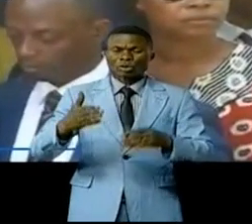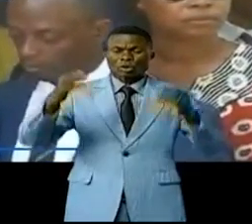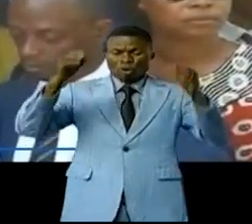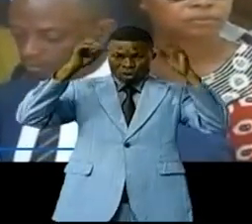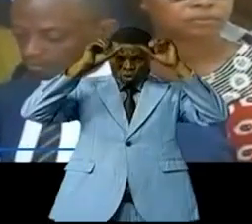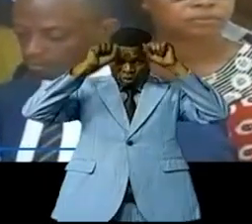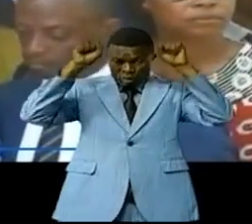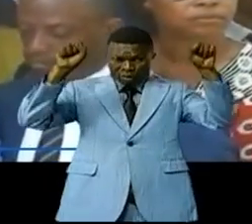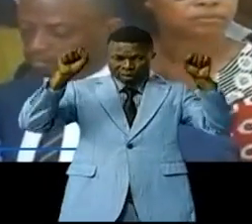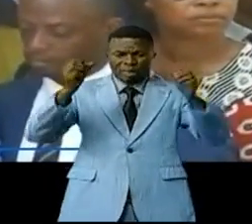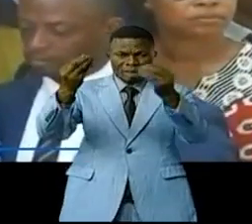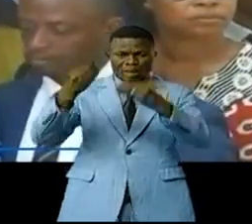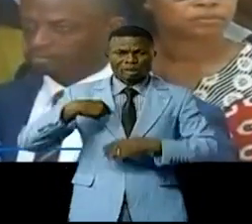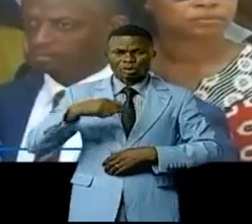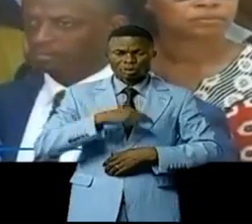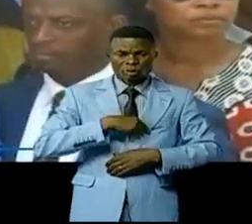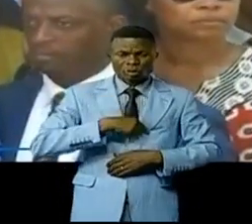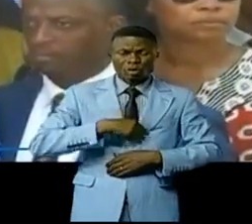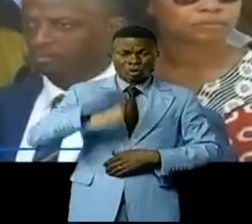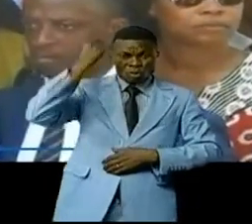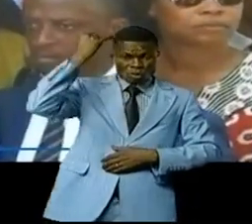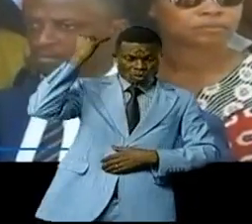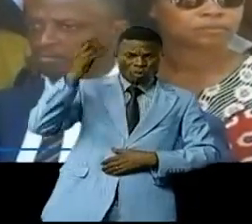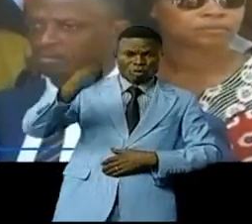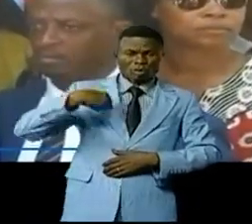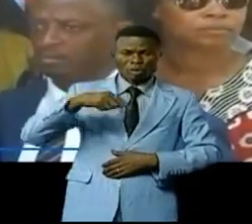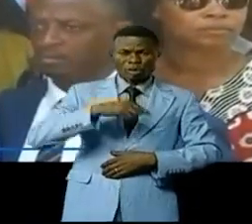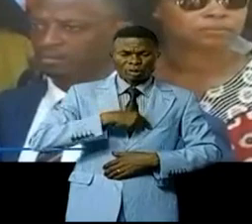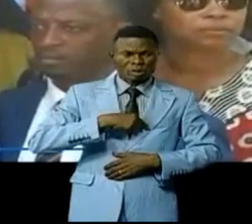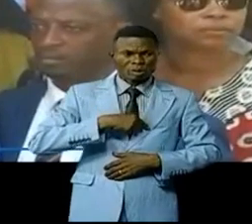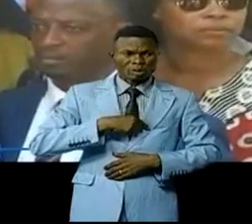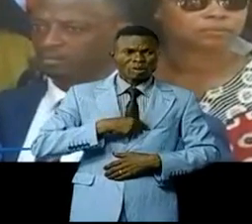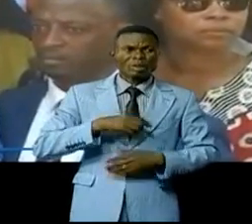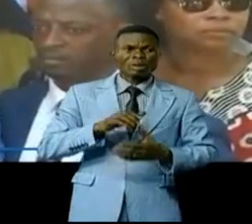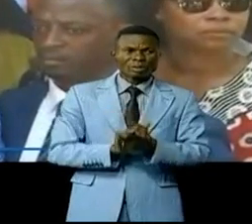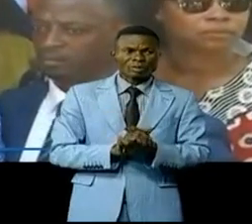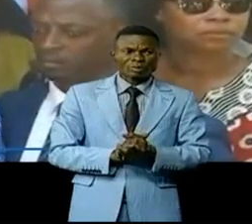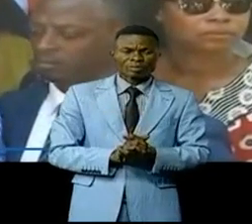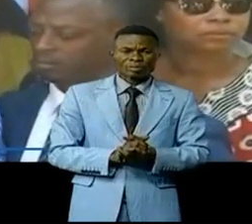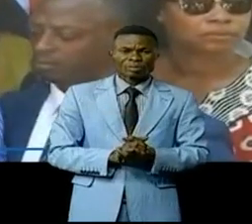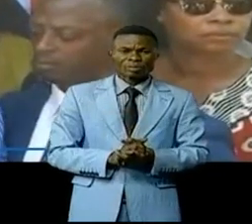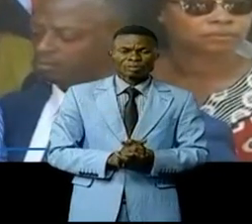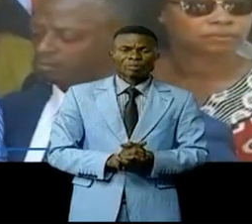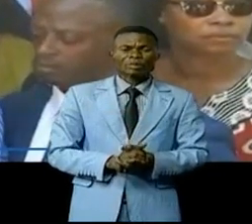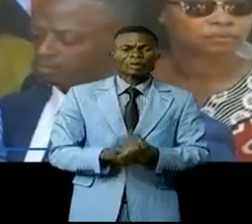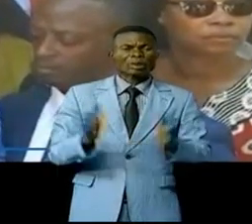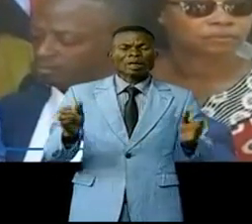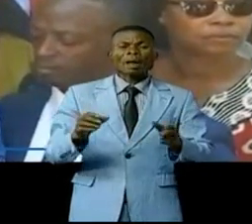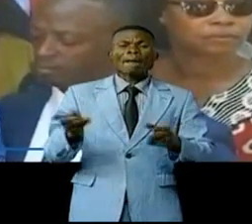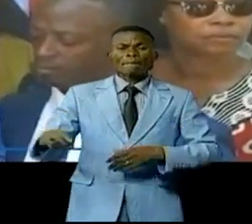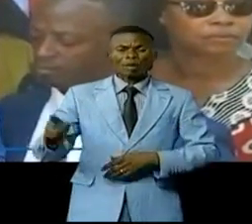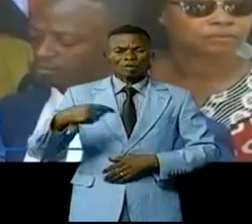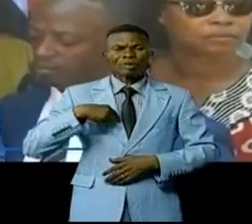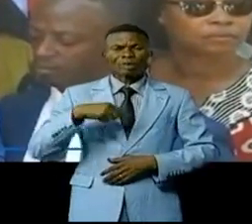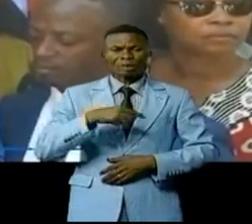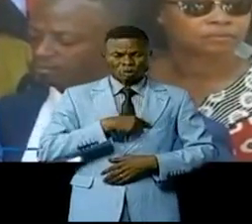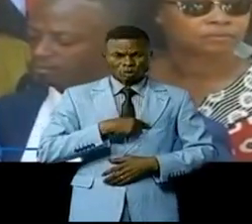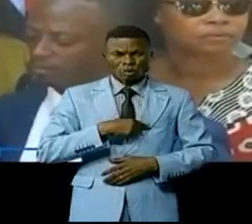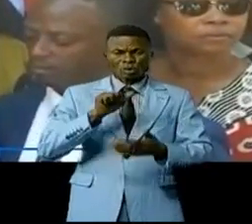patriarche Patrice Emery Lumumba, héros national. Le Sankuru est